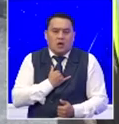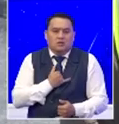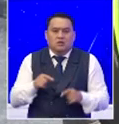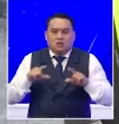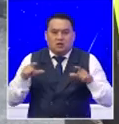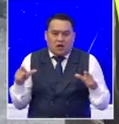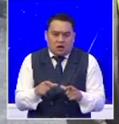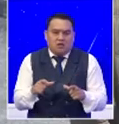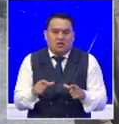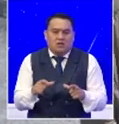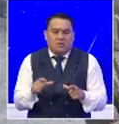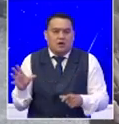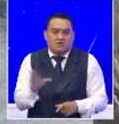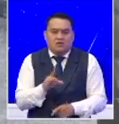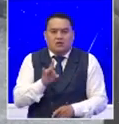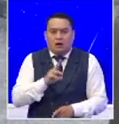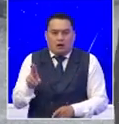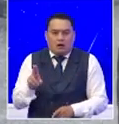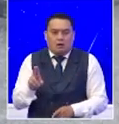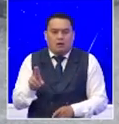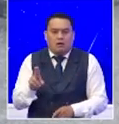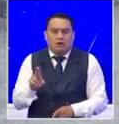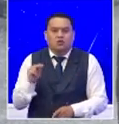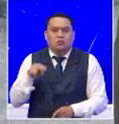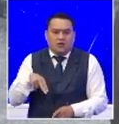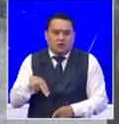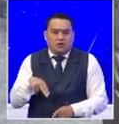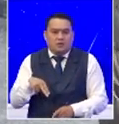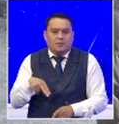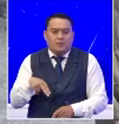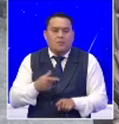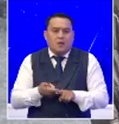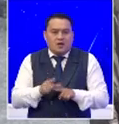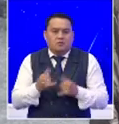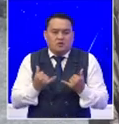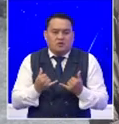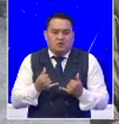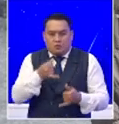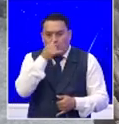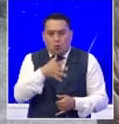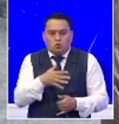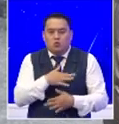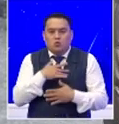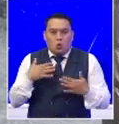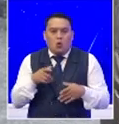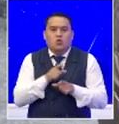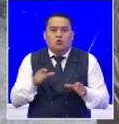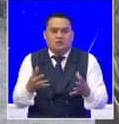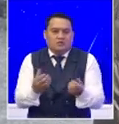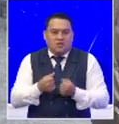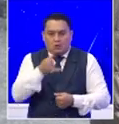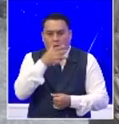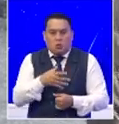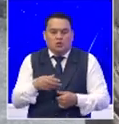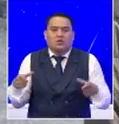карантин. По всей республике объявили чрезвычайную ситуацию, поэтому в данный момент мы не можем много взять людей,